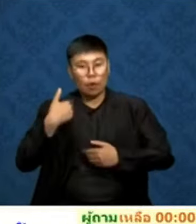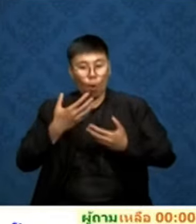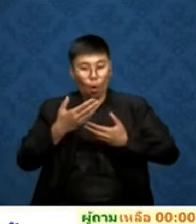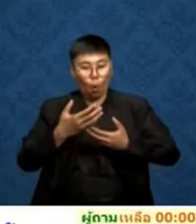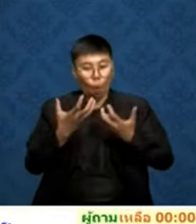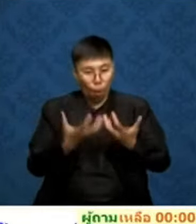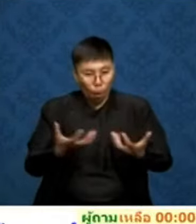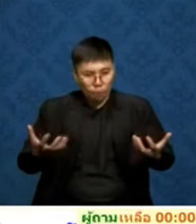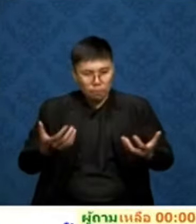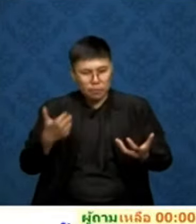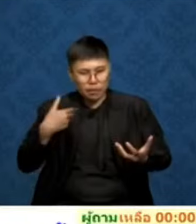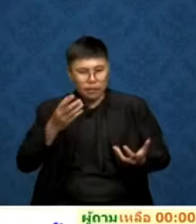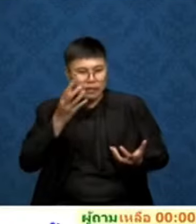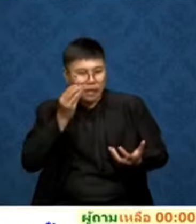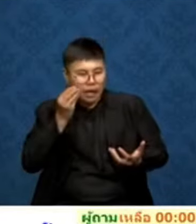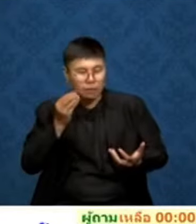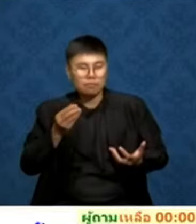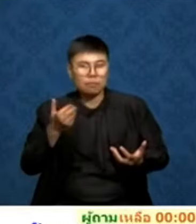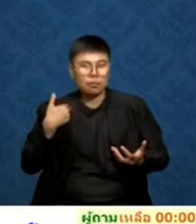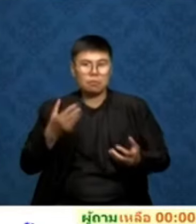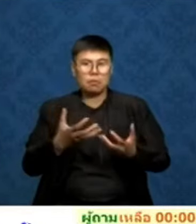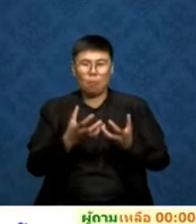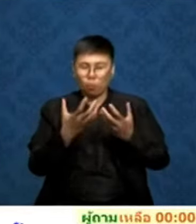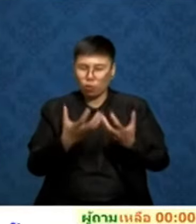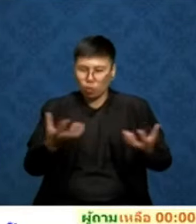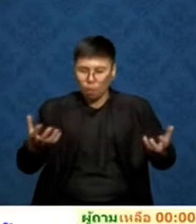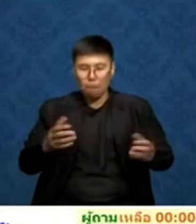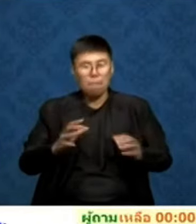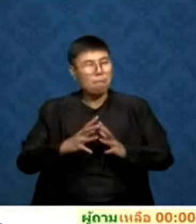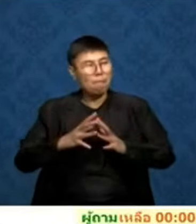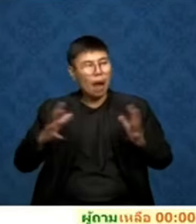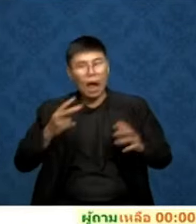จำนวนเล็กๆซึ่งเยอะมากเลยอย่างที่เราเห็น